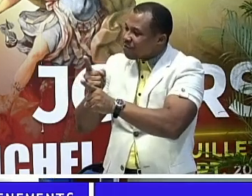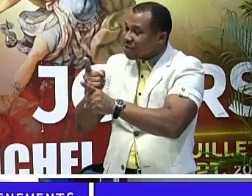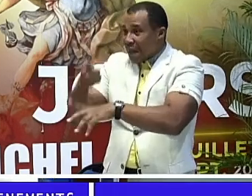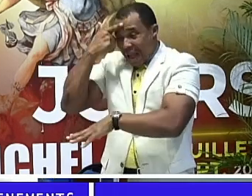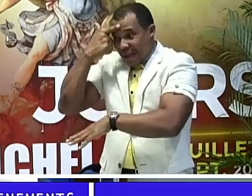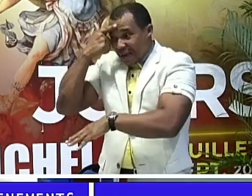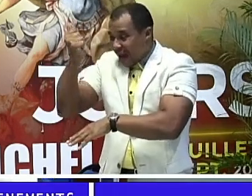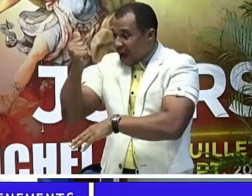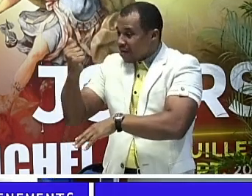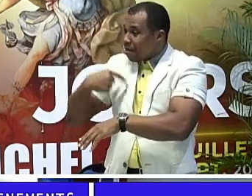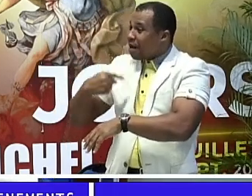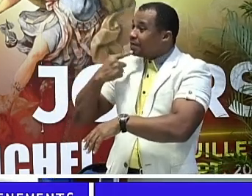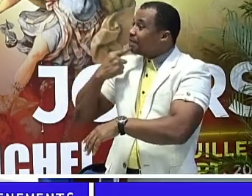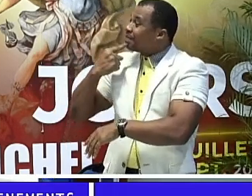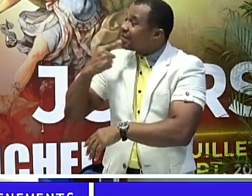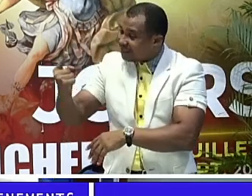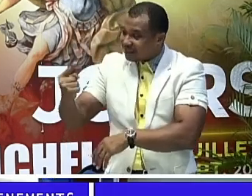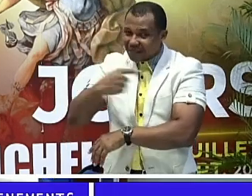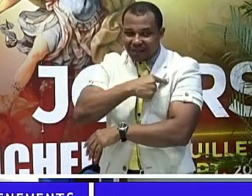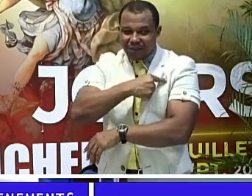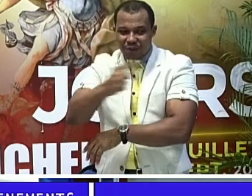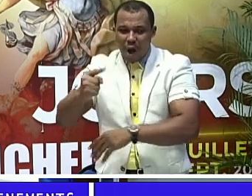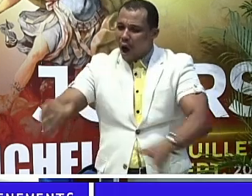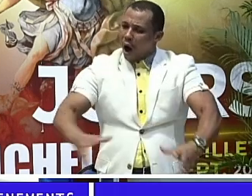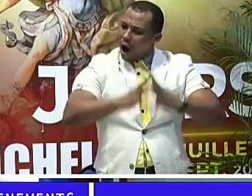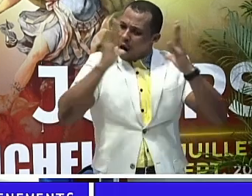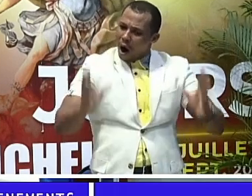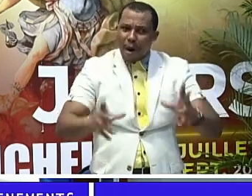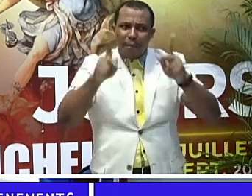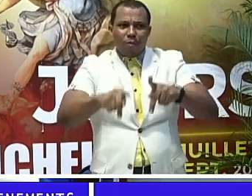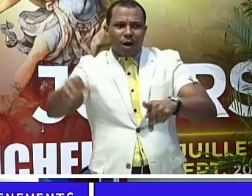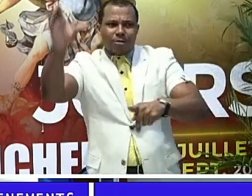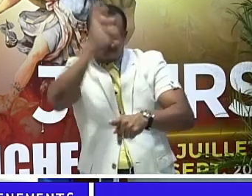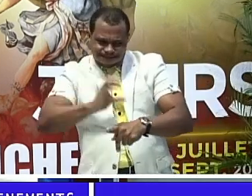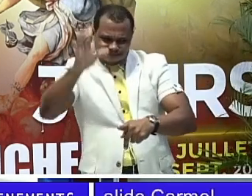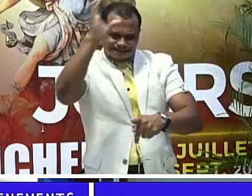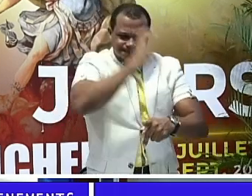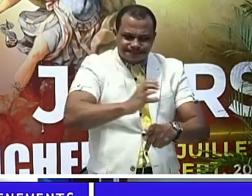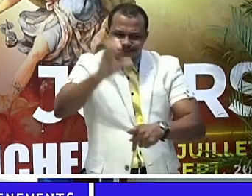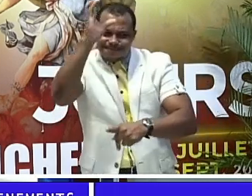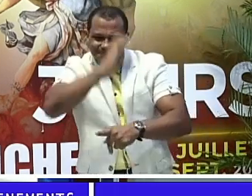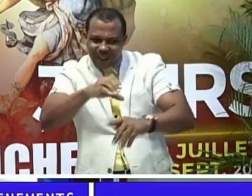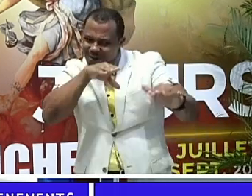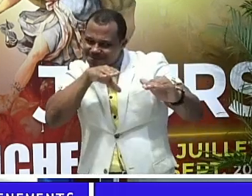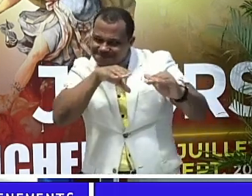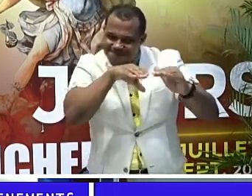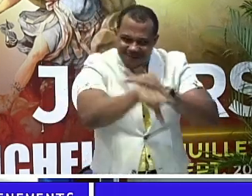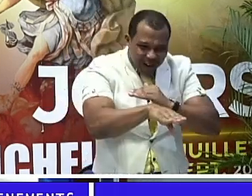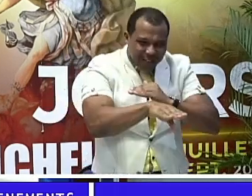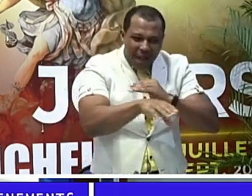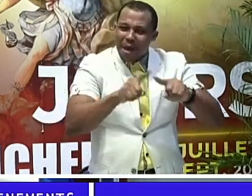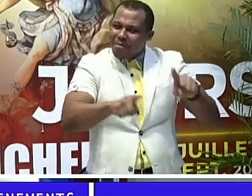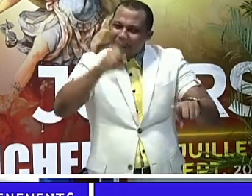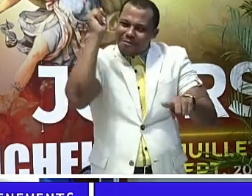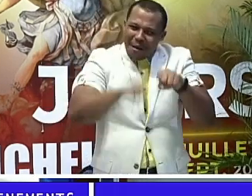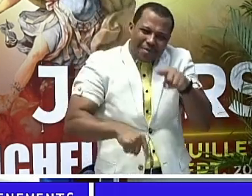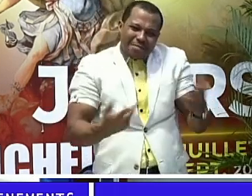car je vous le déclare, beaucoup chercheront à entrer et ne le pourront